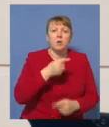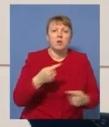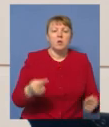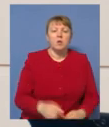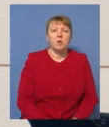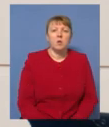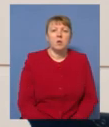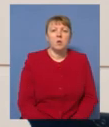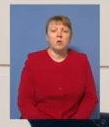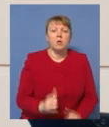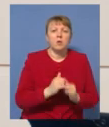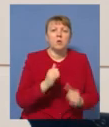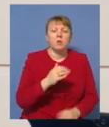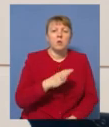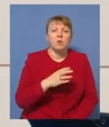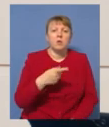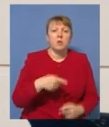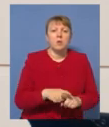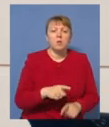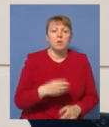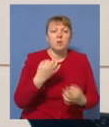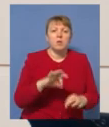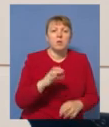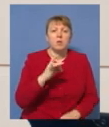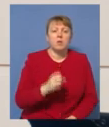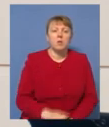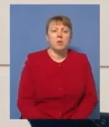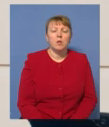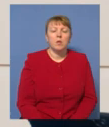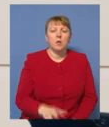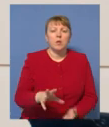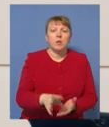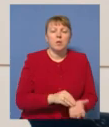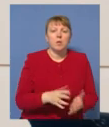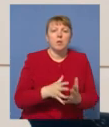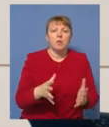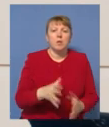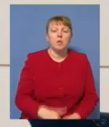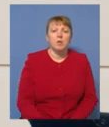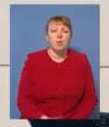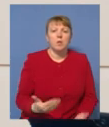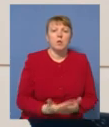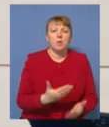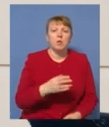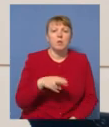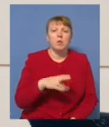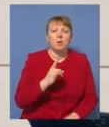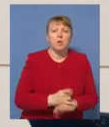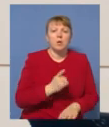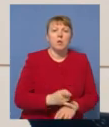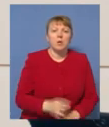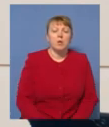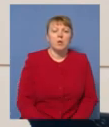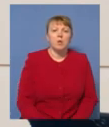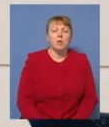разнообразными. С развитием информационных технологий и разрешением сферы их применения применяются все более новые виды мошенничеств, в том